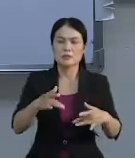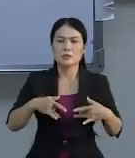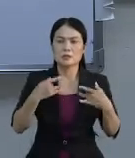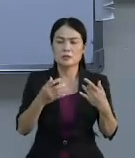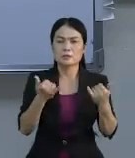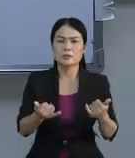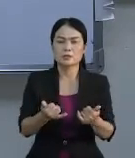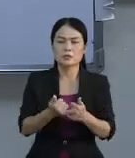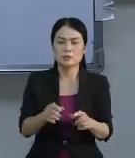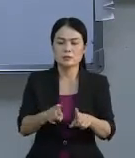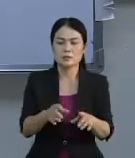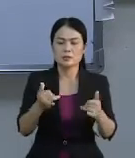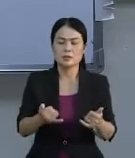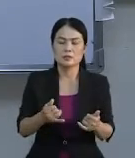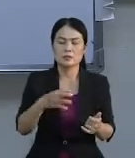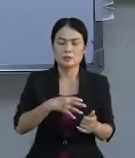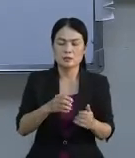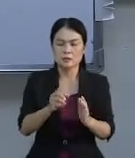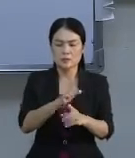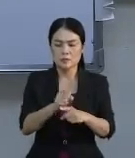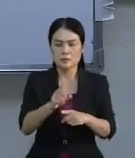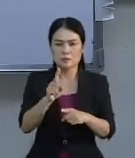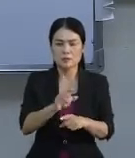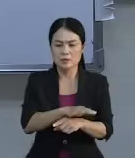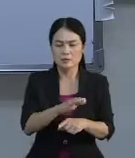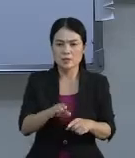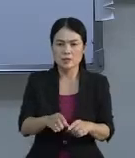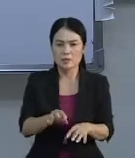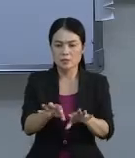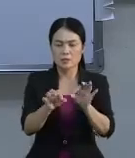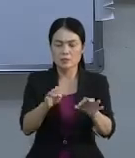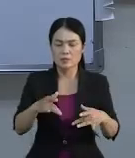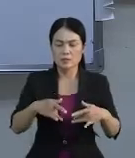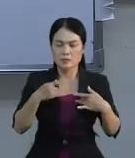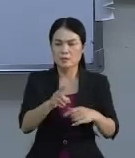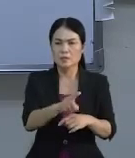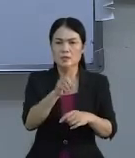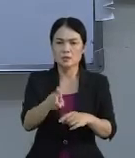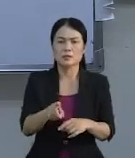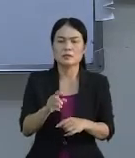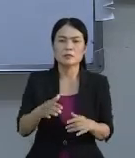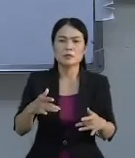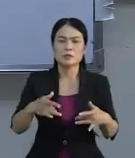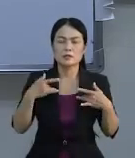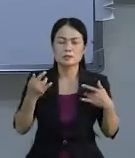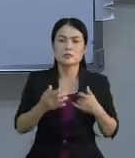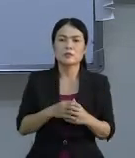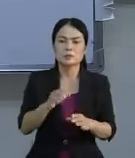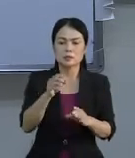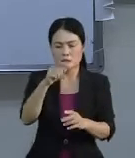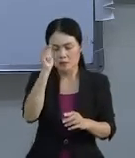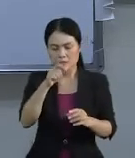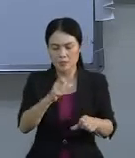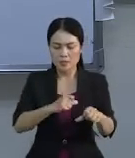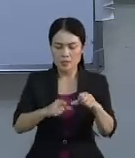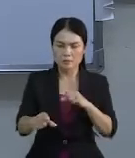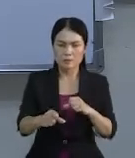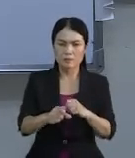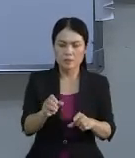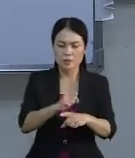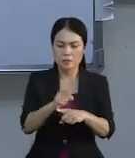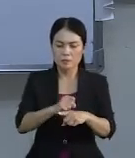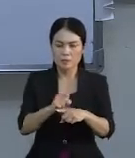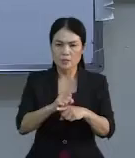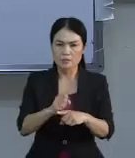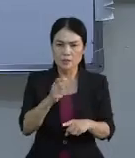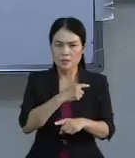ការណ៍មួយនេះដូច្នេះលោកគ្រូចង់មានលំហាត់មួយទៀតឲ្យបងប្អូនអស់គ្នាស្រង់ព្រឹត្តិការណ៍ថាតើព្រឹត្តិការណ៍នៅក្នុងរឿងបន្តនៅក្នុងលំហាត់រប